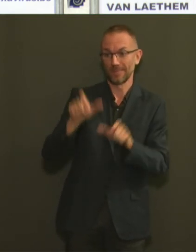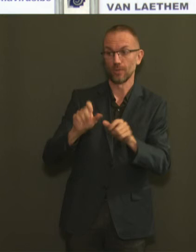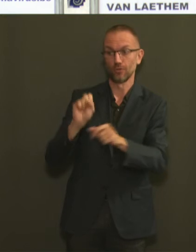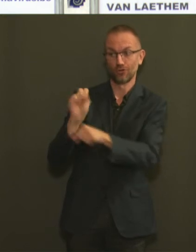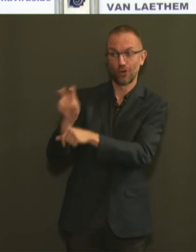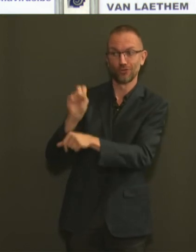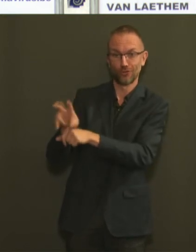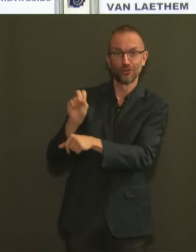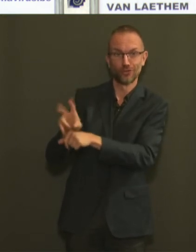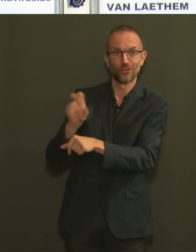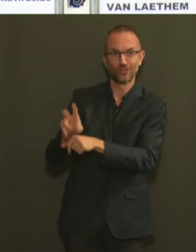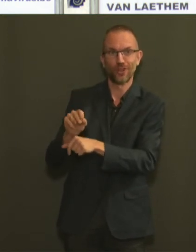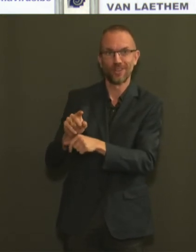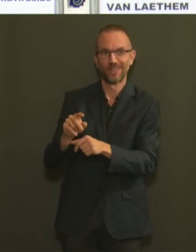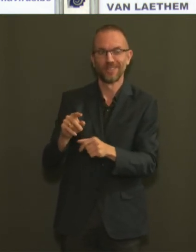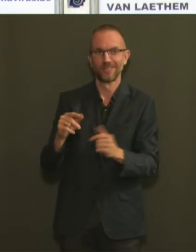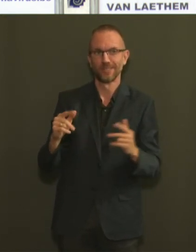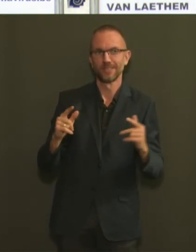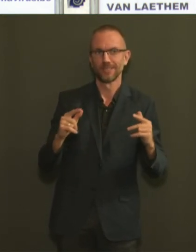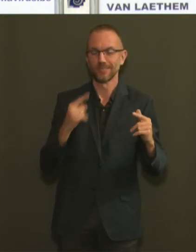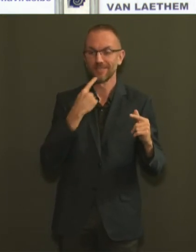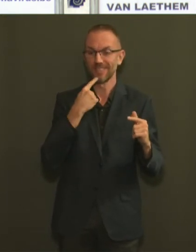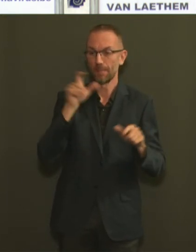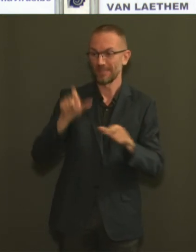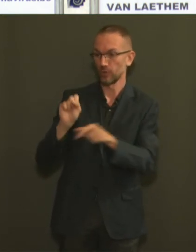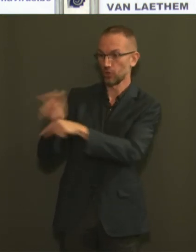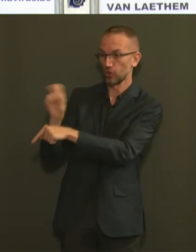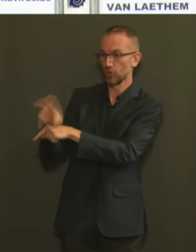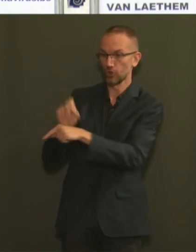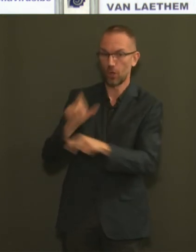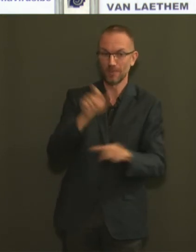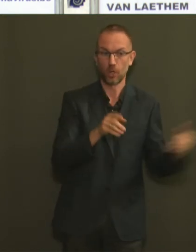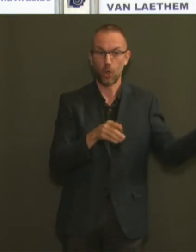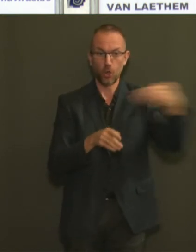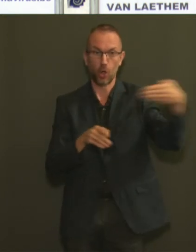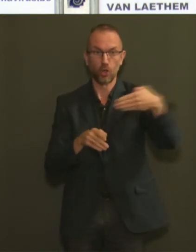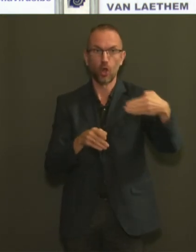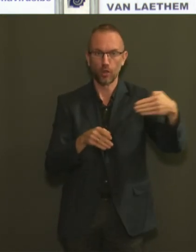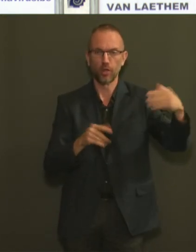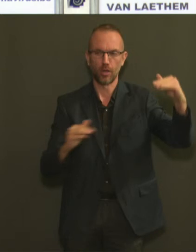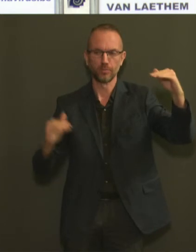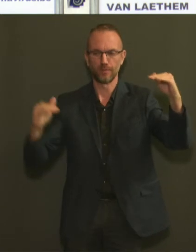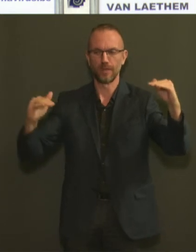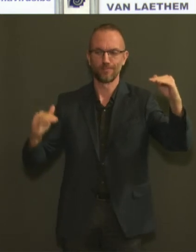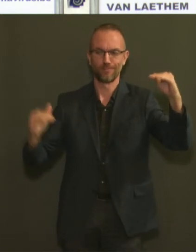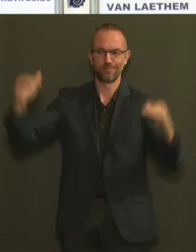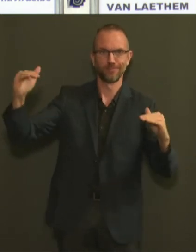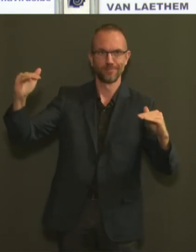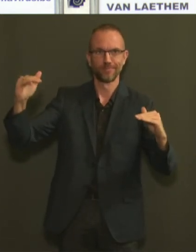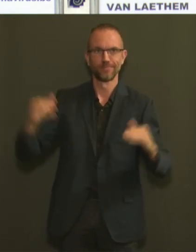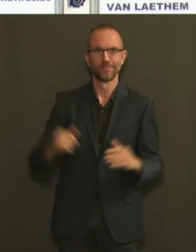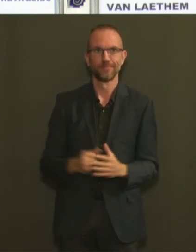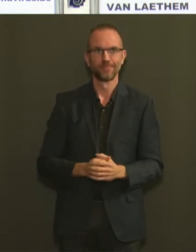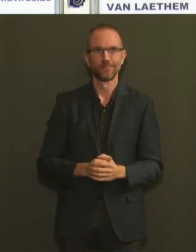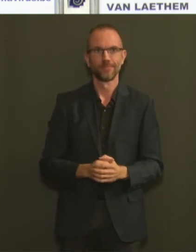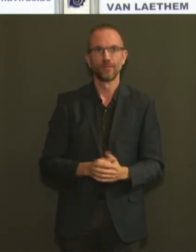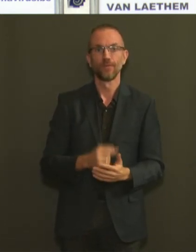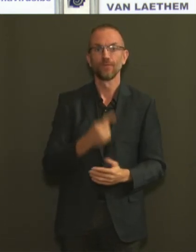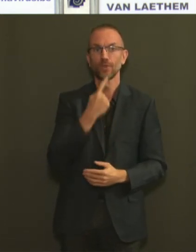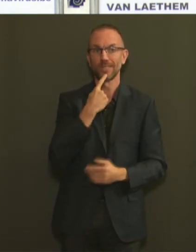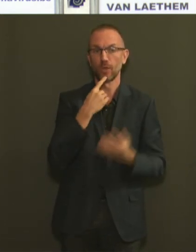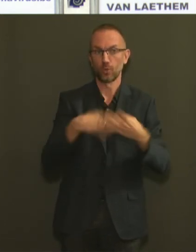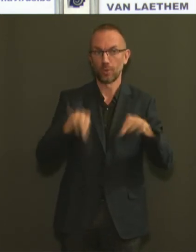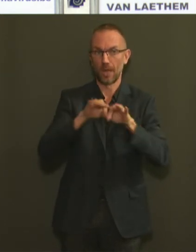le nombre de nouvelles admissions et ceci nous mène donc à voir actuellement 2543